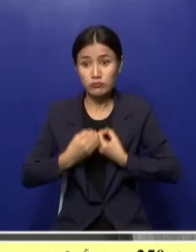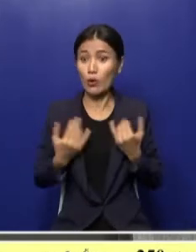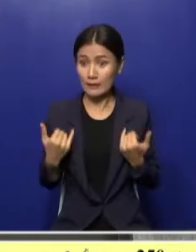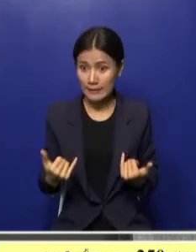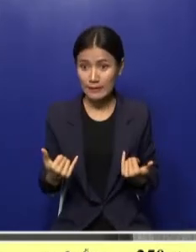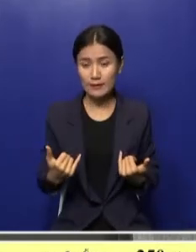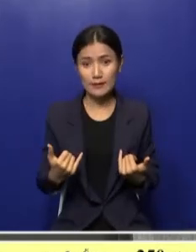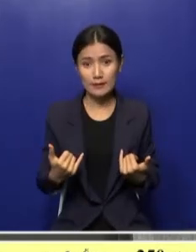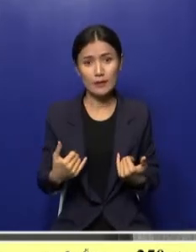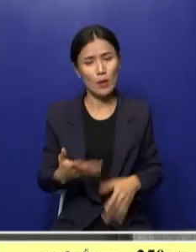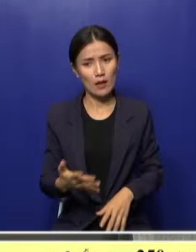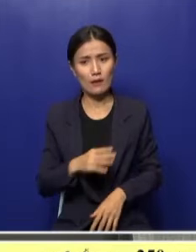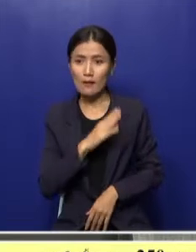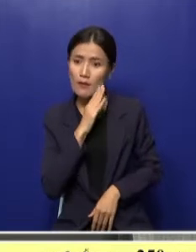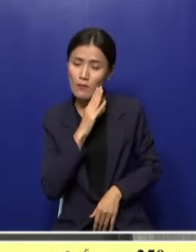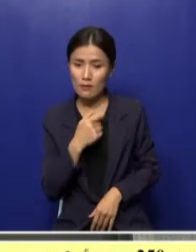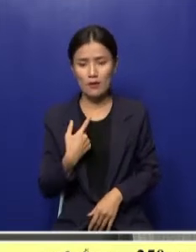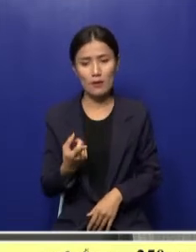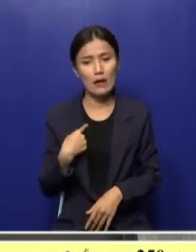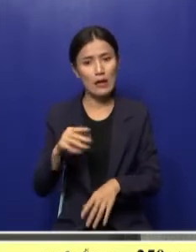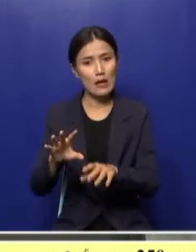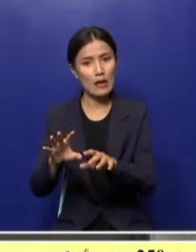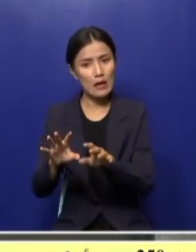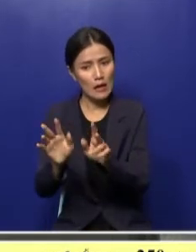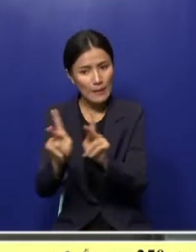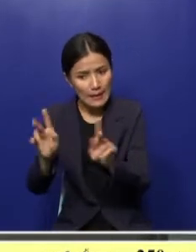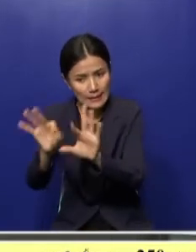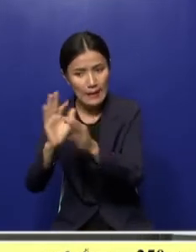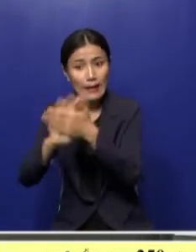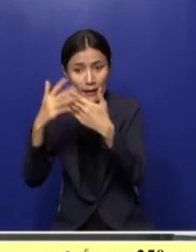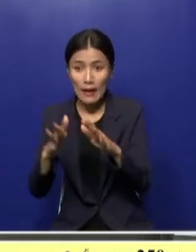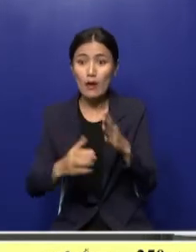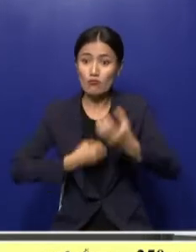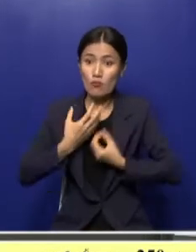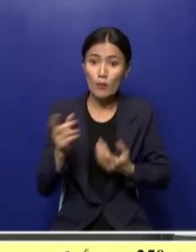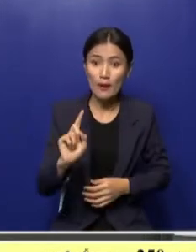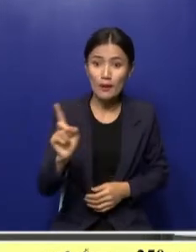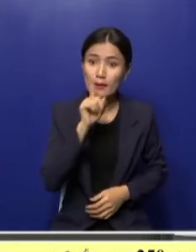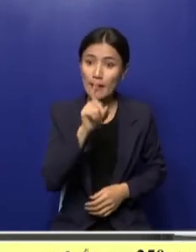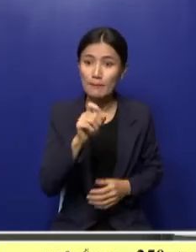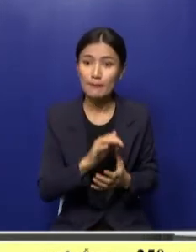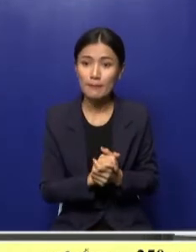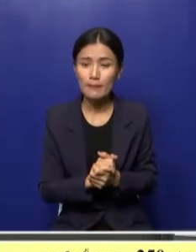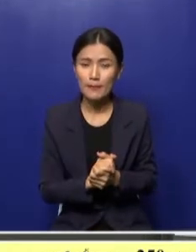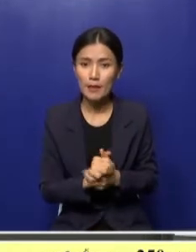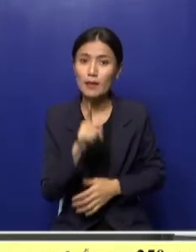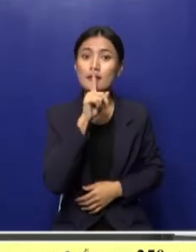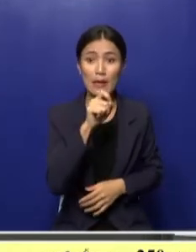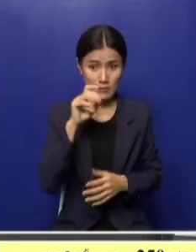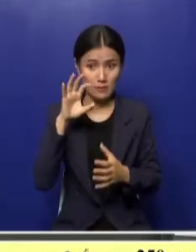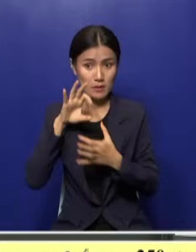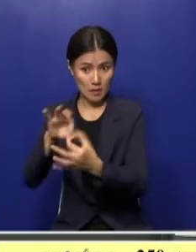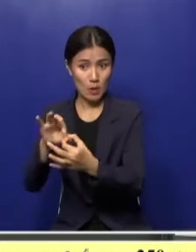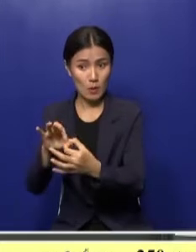หลังจากมีการเสนอตั้งรายชื่อแล้วครับคือวันเกี่ยวกับการจัดตั้งหลายที่บ้านครับประเด็นของท่านอ้าว